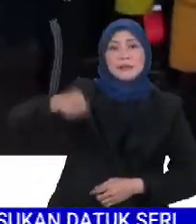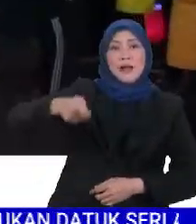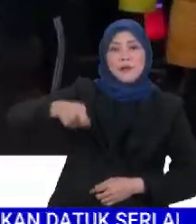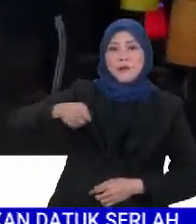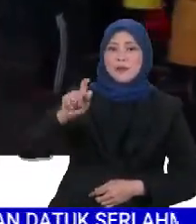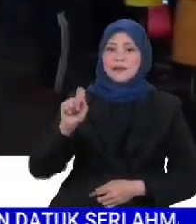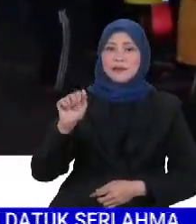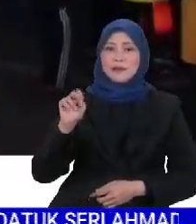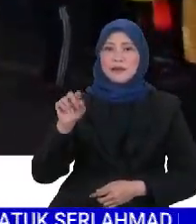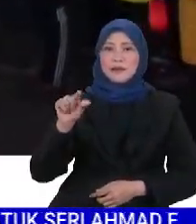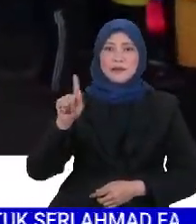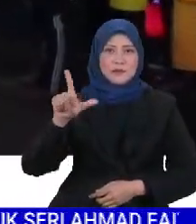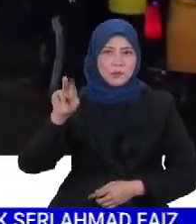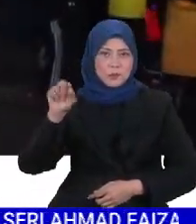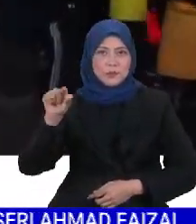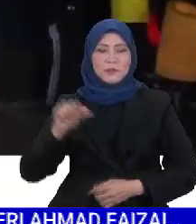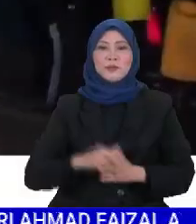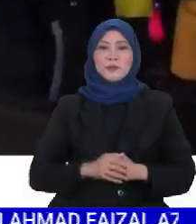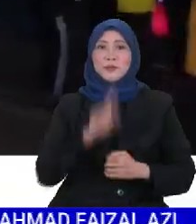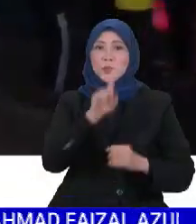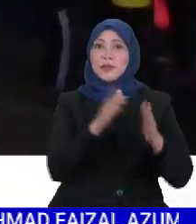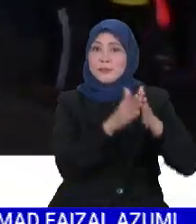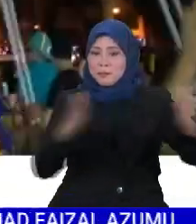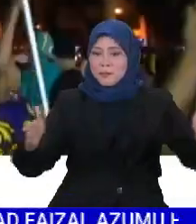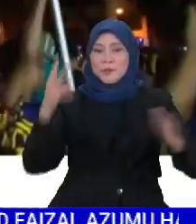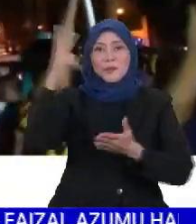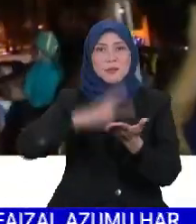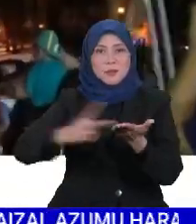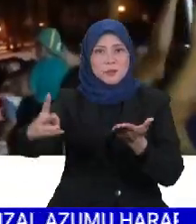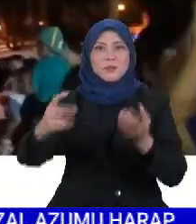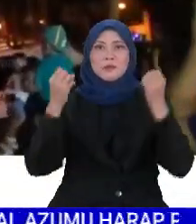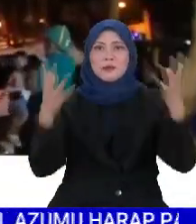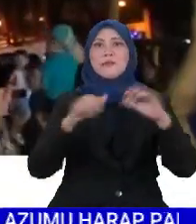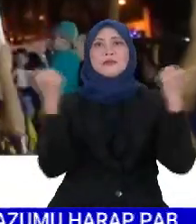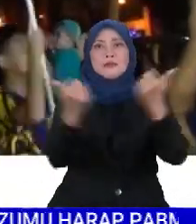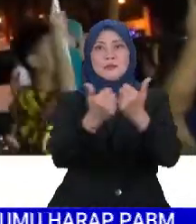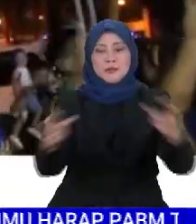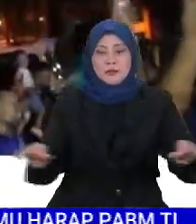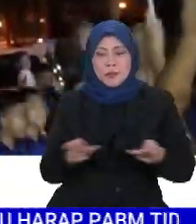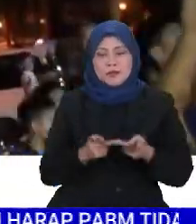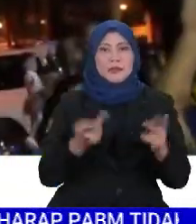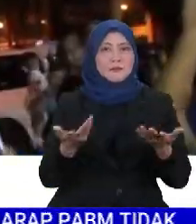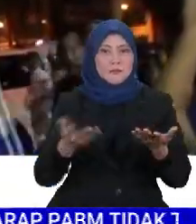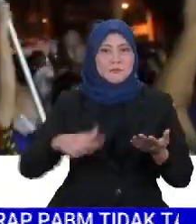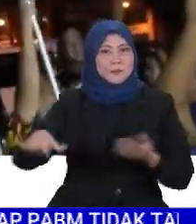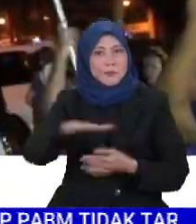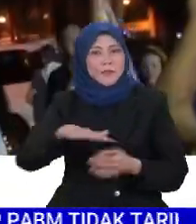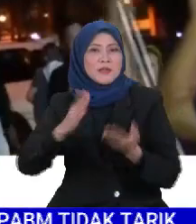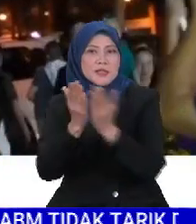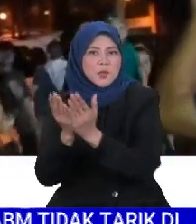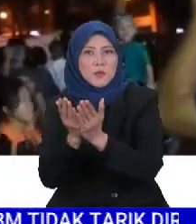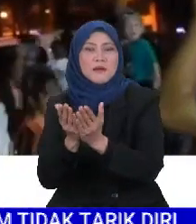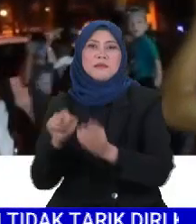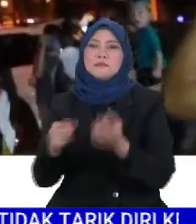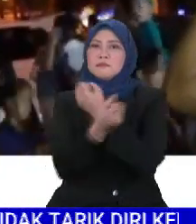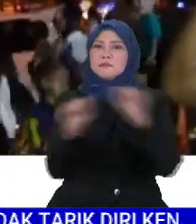besar. Dalam tempoh kurang daripada 2 minggu sahaja, pelbagai persatuan, kawasan rukun tetangga dan sekolah komited